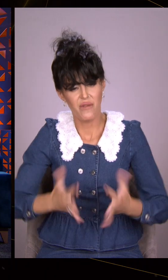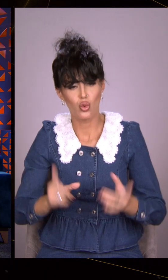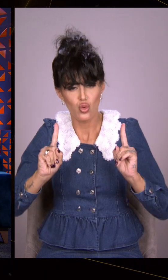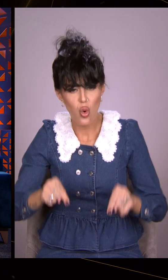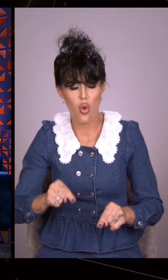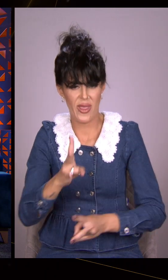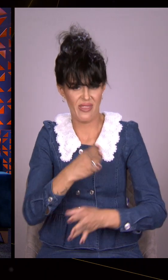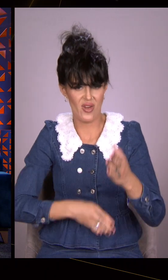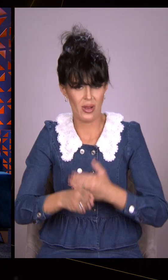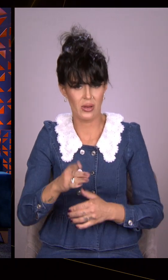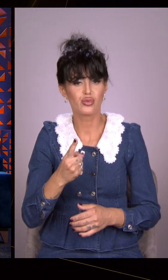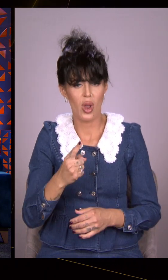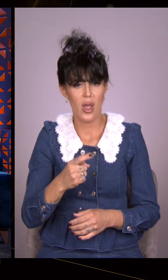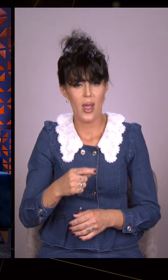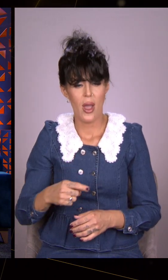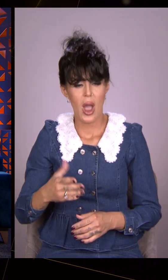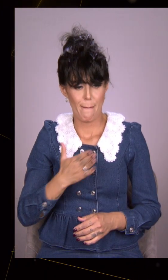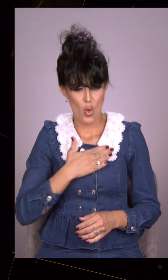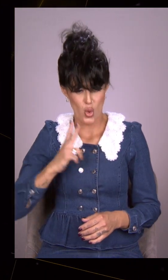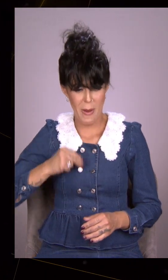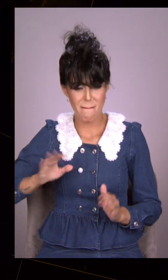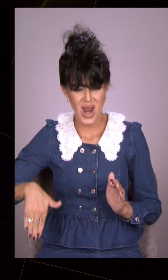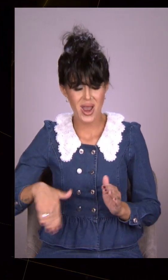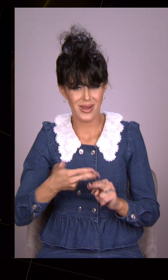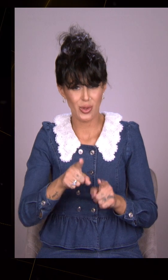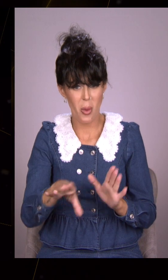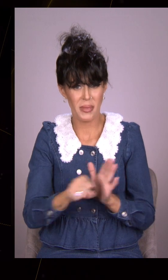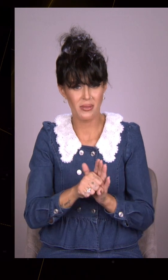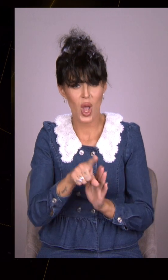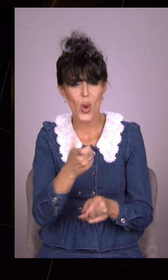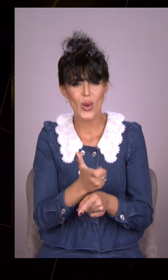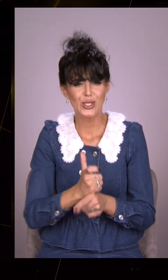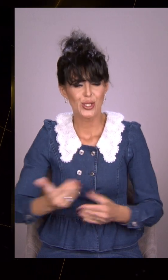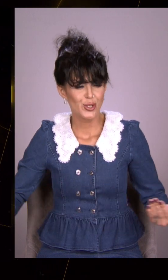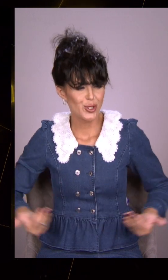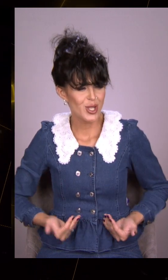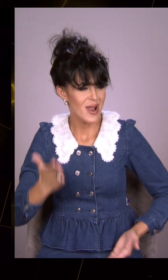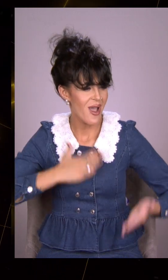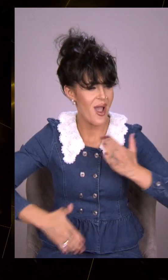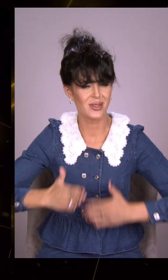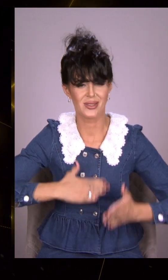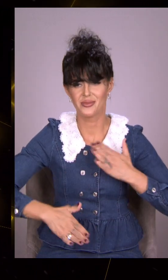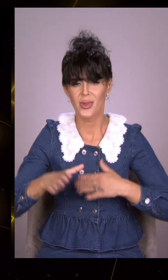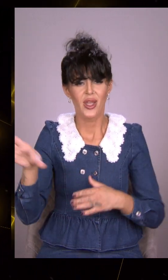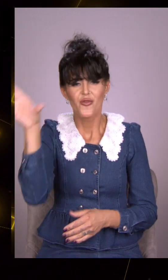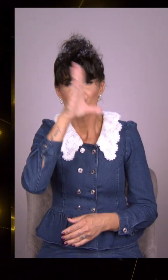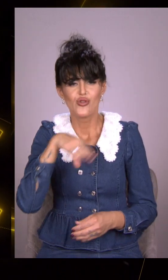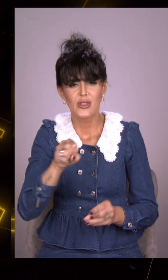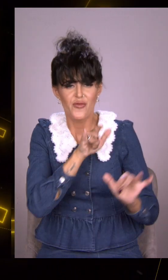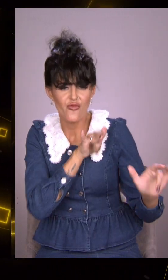Настуся спішила жити. Вона була така життєрадісна. Вона до всього хваталася. Вона...